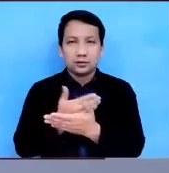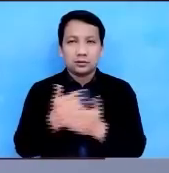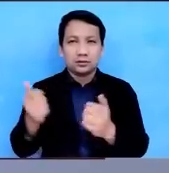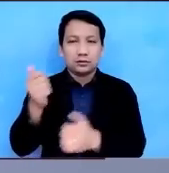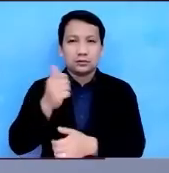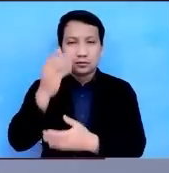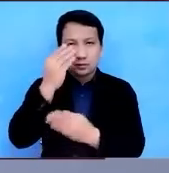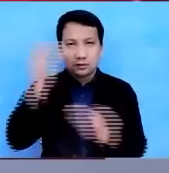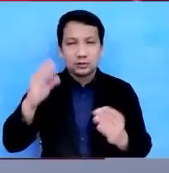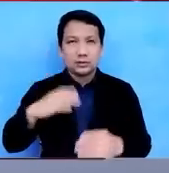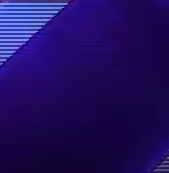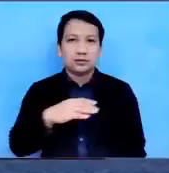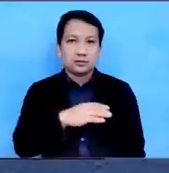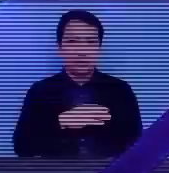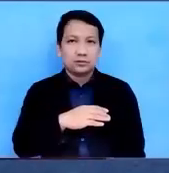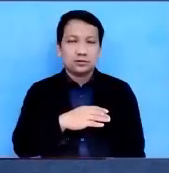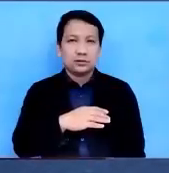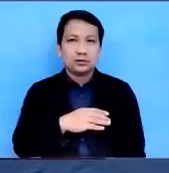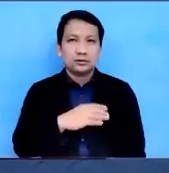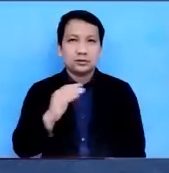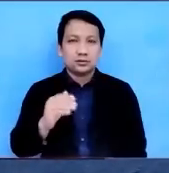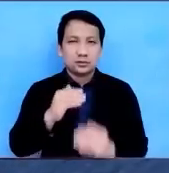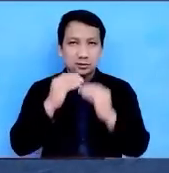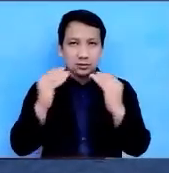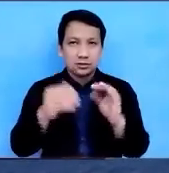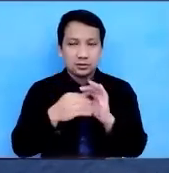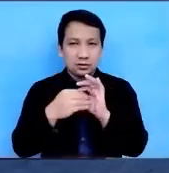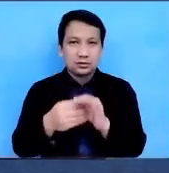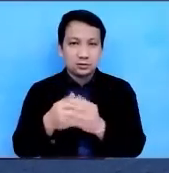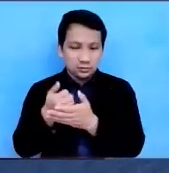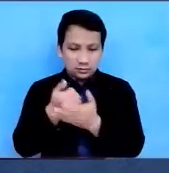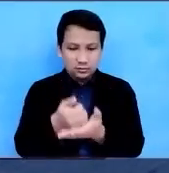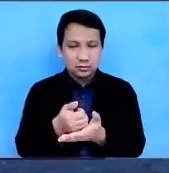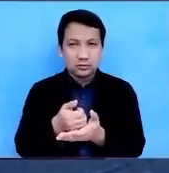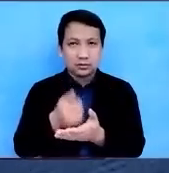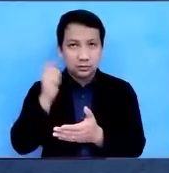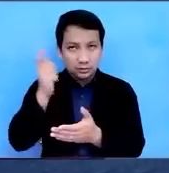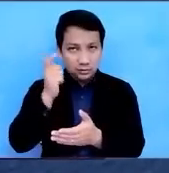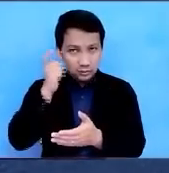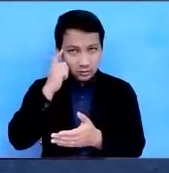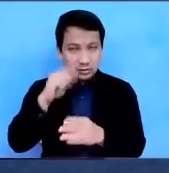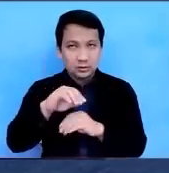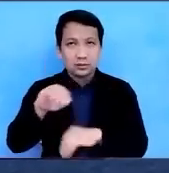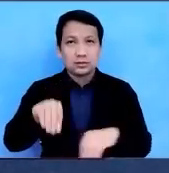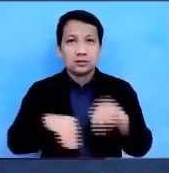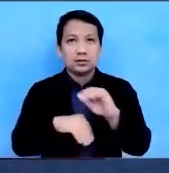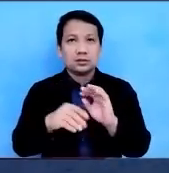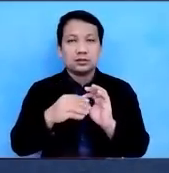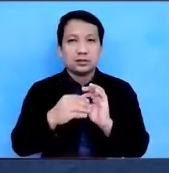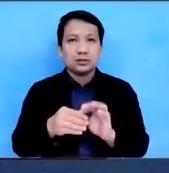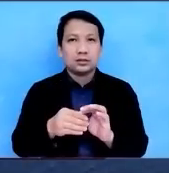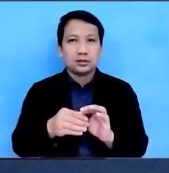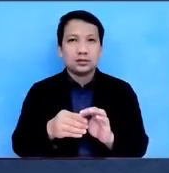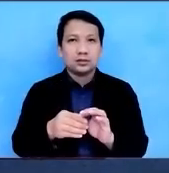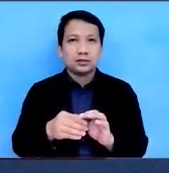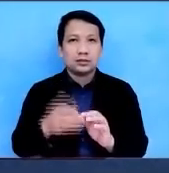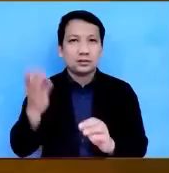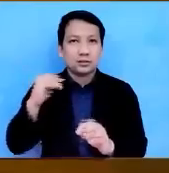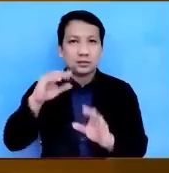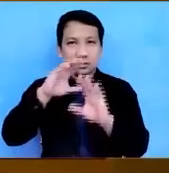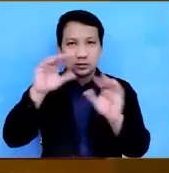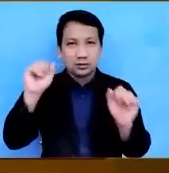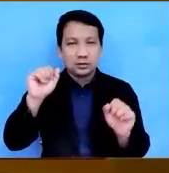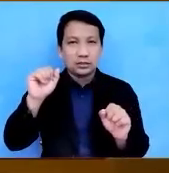ng Kamara. Bago umakyat sa rostro ay sinundo pa muna ni Gonzales ang pinalitan niya sa pwesto na si dating Pangulong Gloria